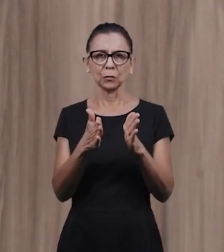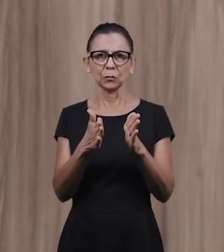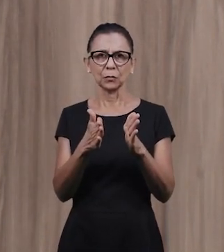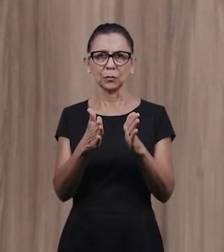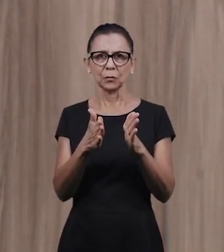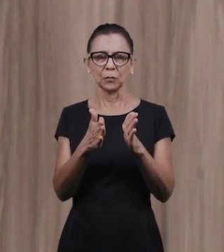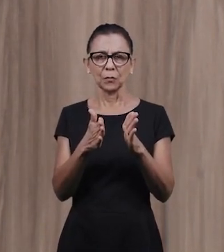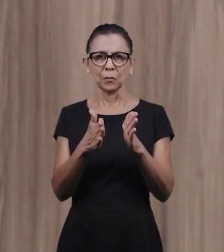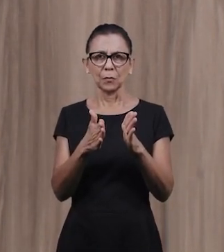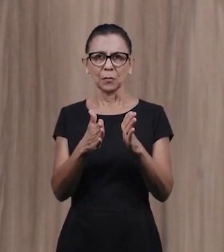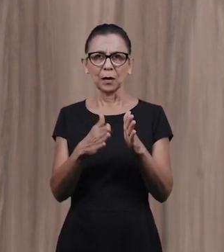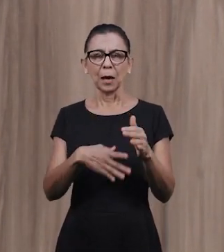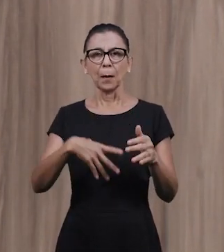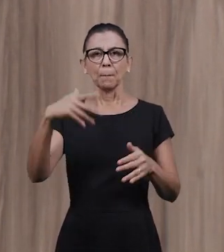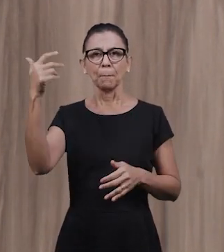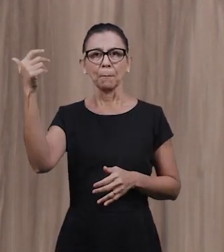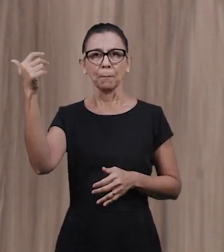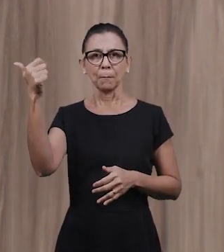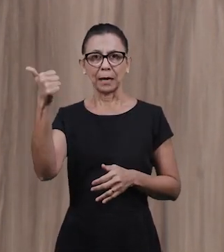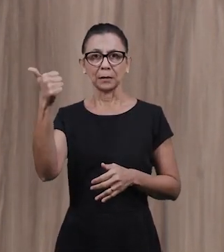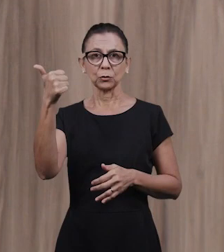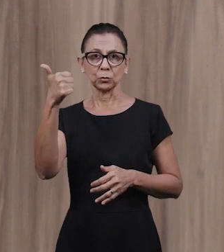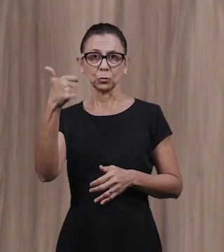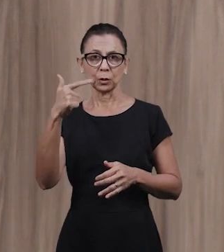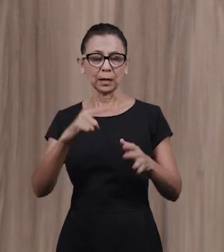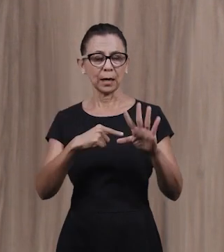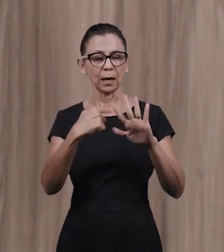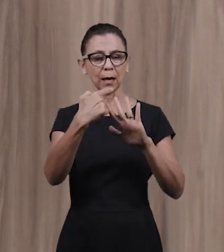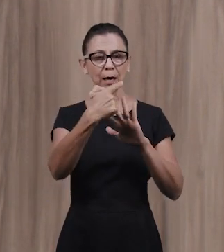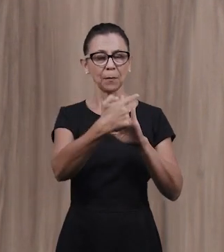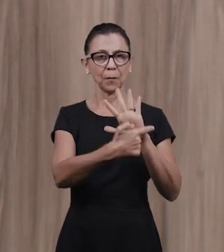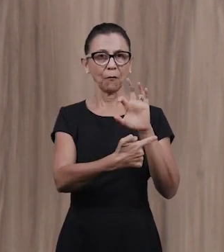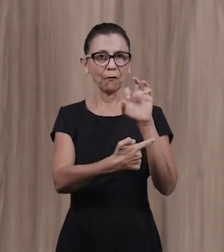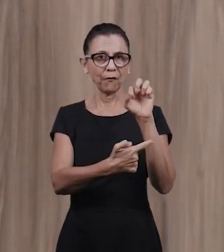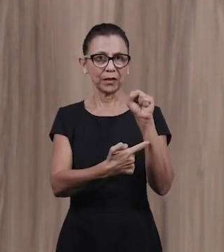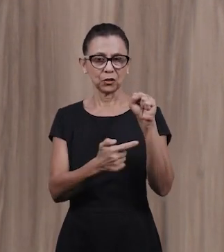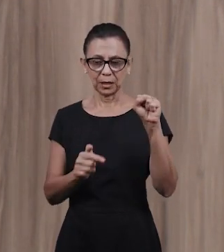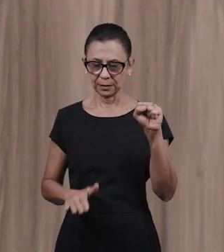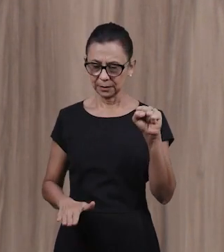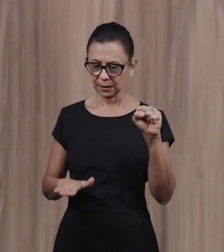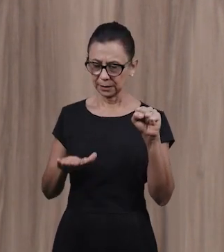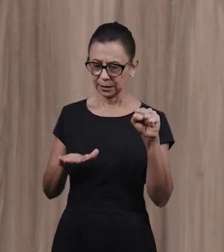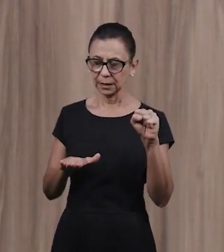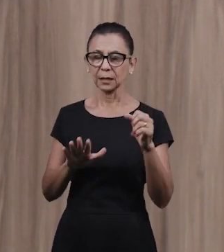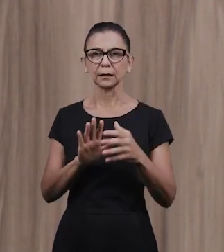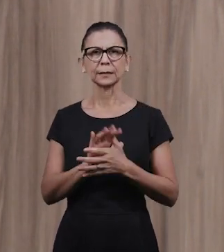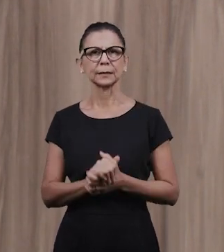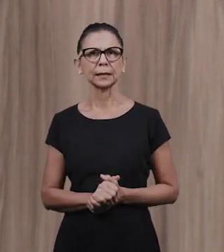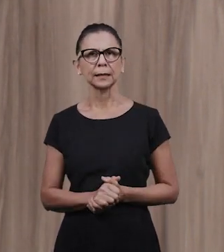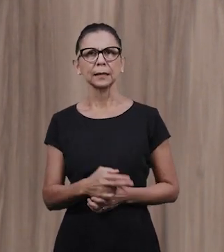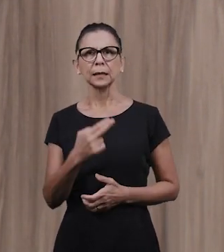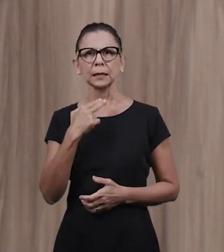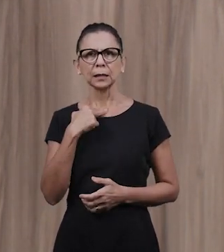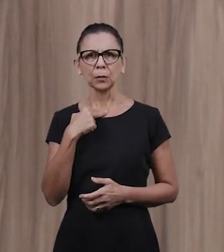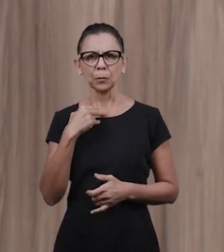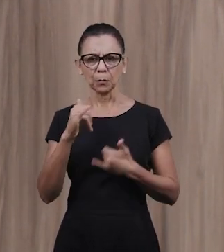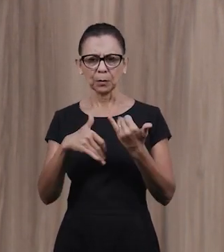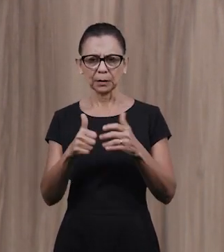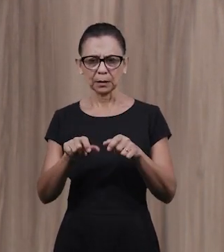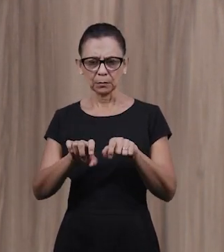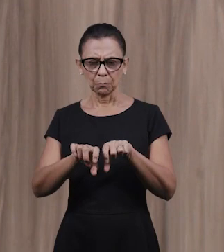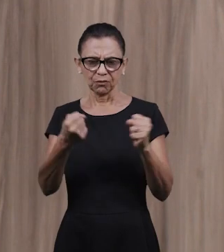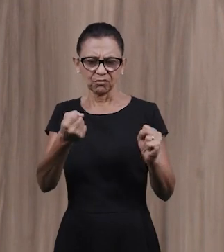grand et plus large que la main fermée de l'enfant. La durabilité, il ne peut pas se